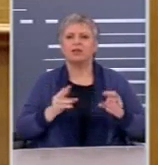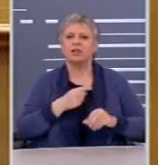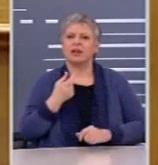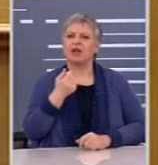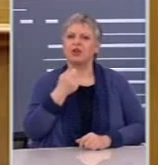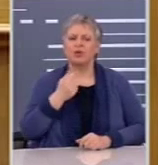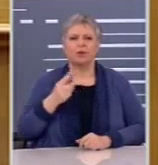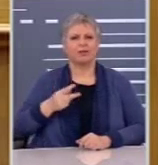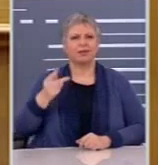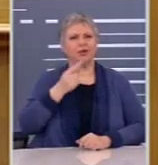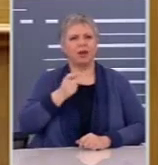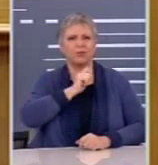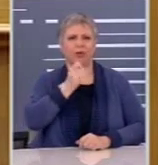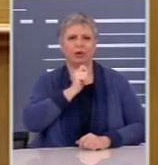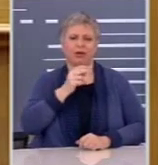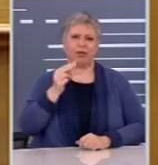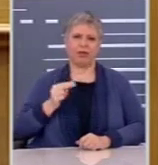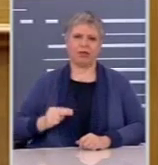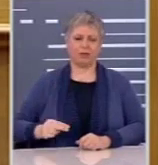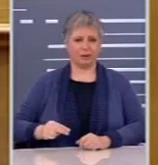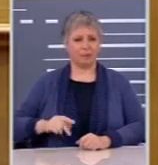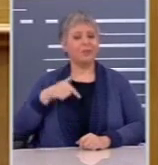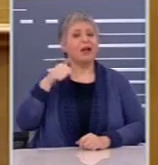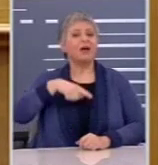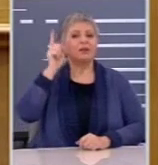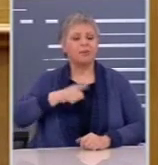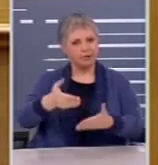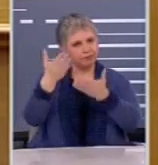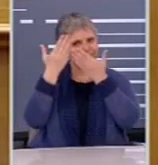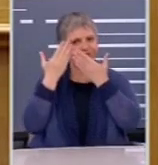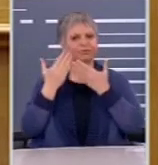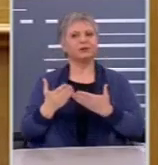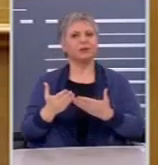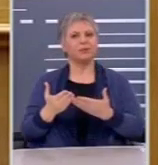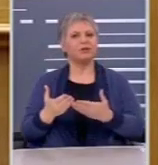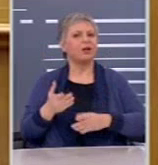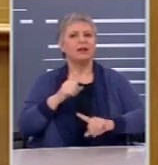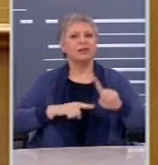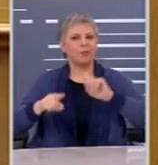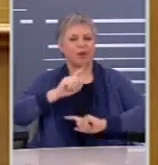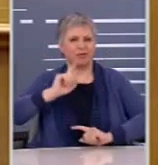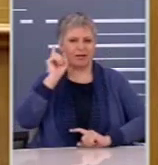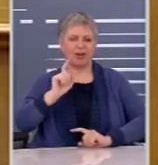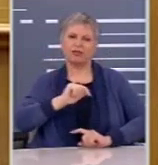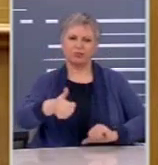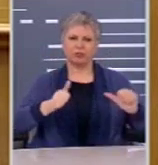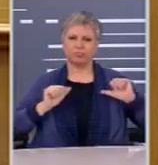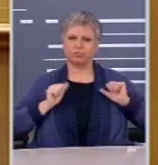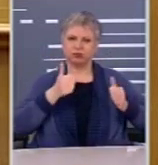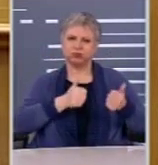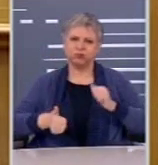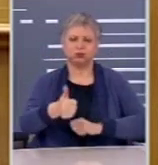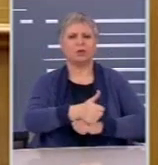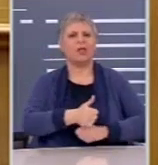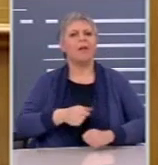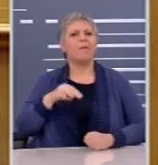πολιτική ζωή και η μέρα ξεχωριστής τιμής στις πρωτοπόρες εκείνες γυναίκες από τη Μάργαρετ